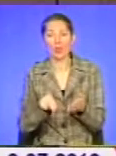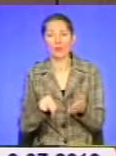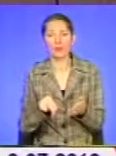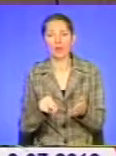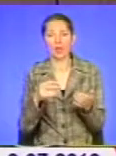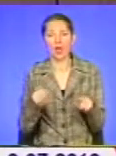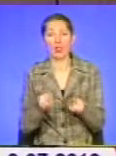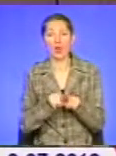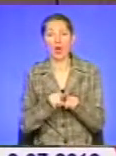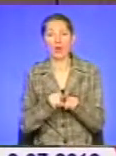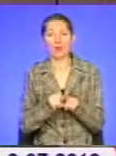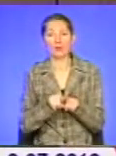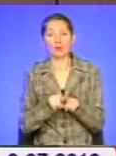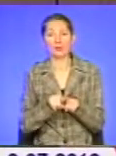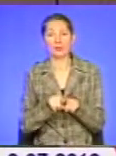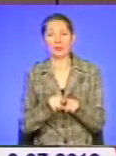Так само,